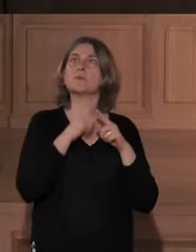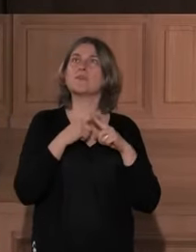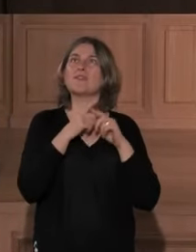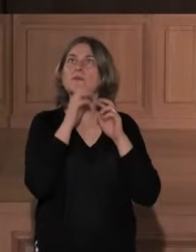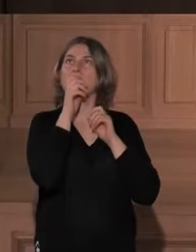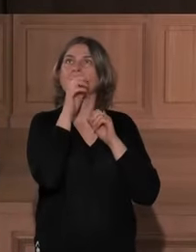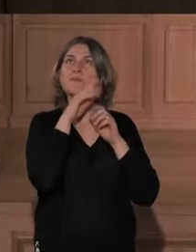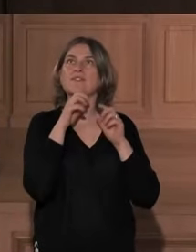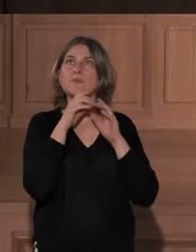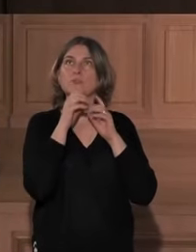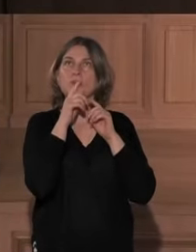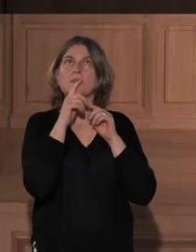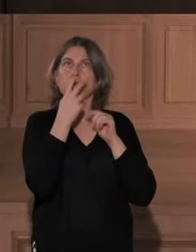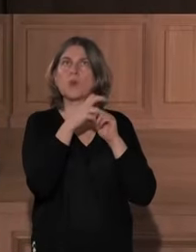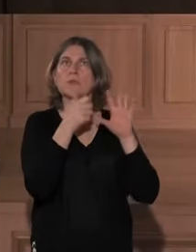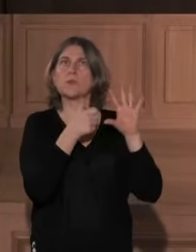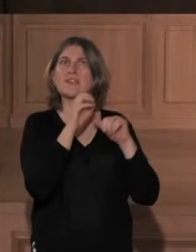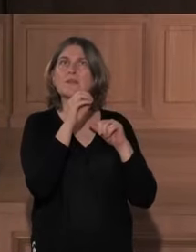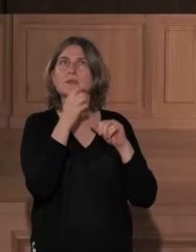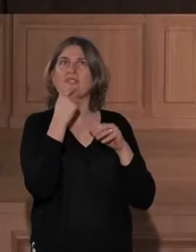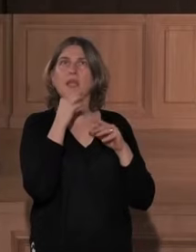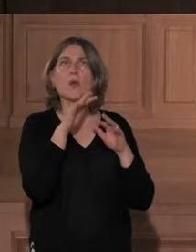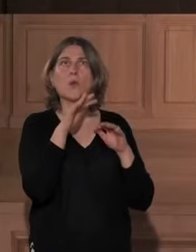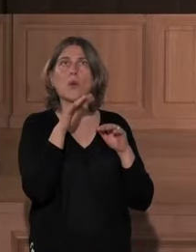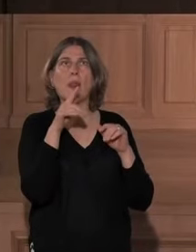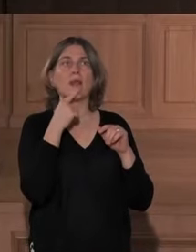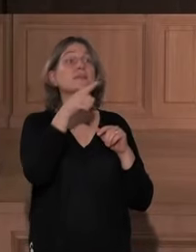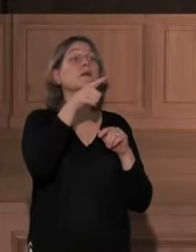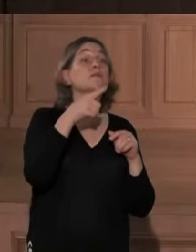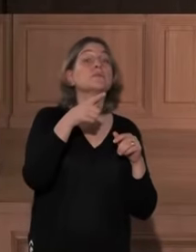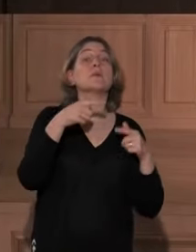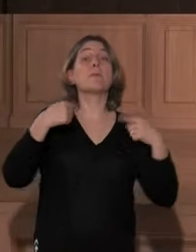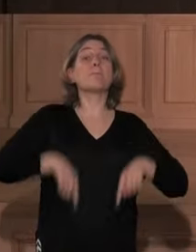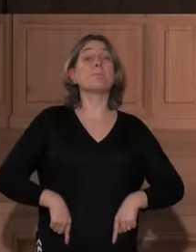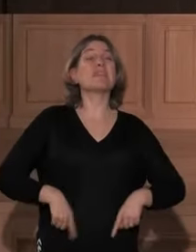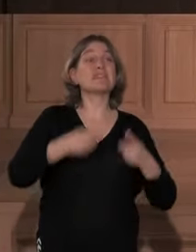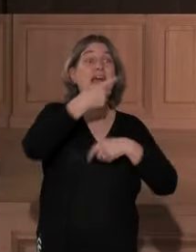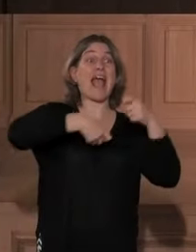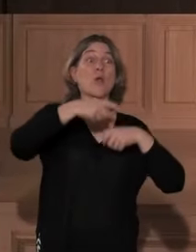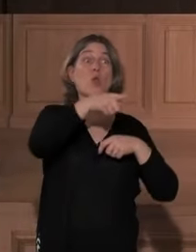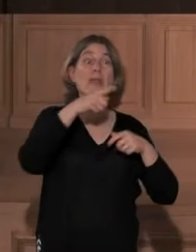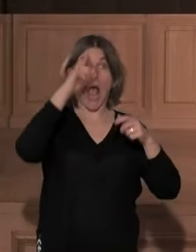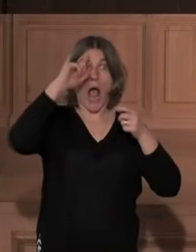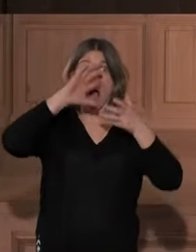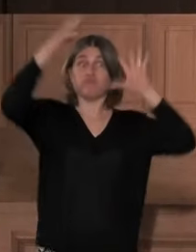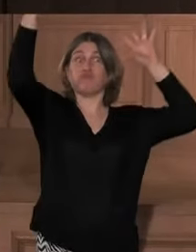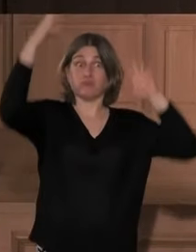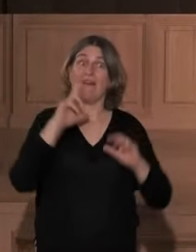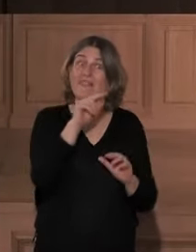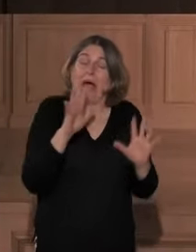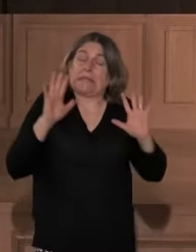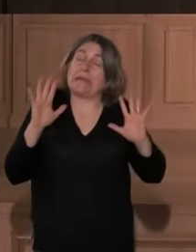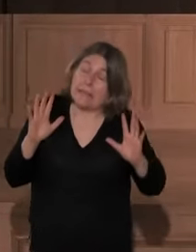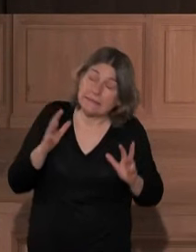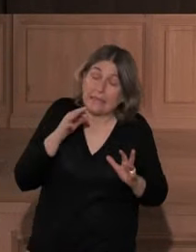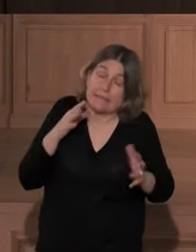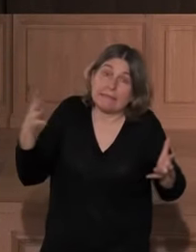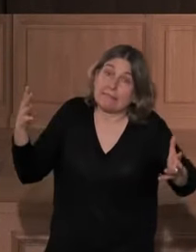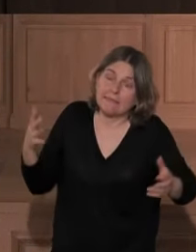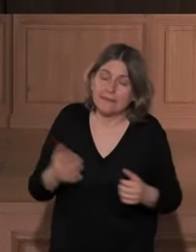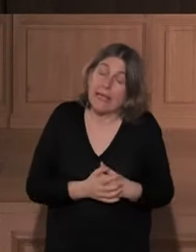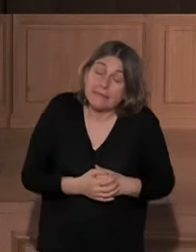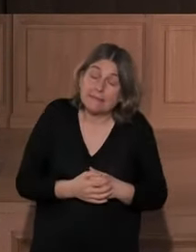personnes. Oui, les gens vont faire des calculs. Si jamais il y a des gens du ministère de l'économie, ils vont péter un câble. Là, écoutez, non, c'est un peu